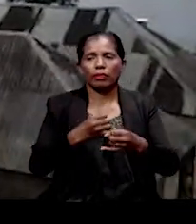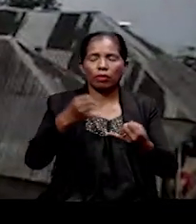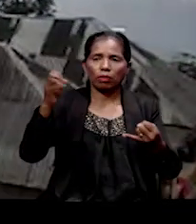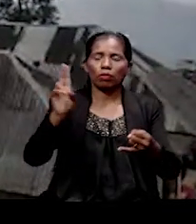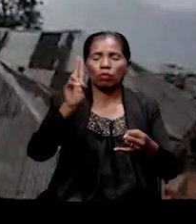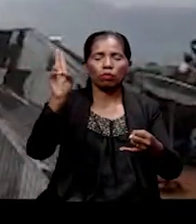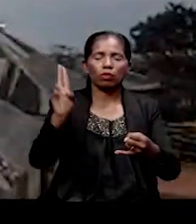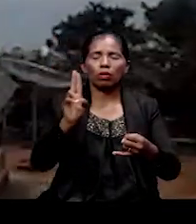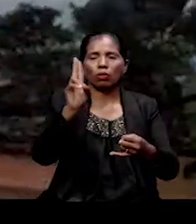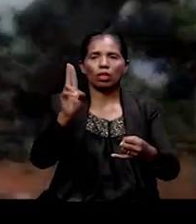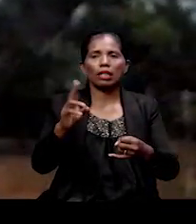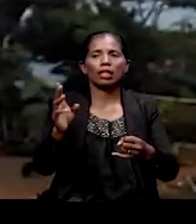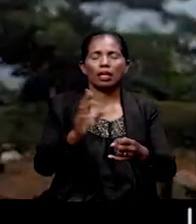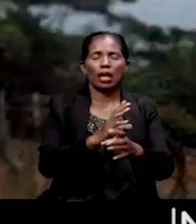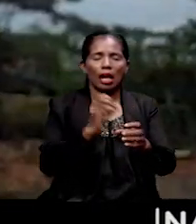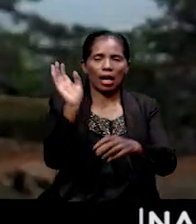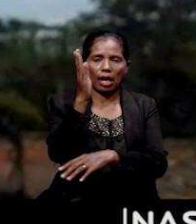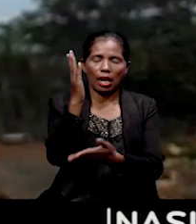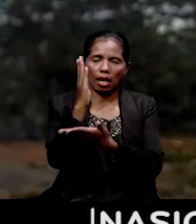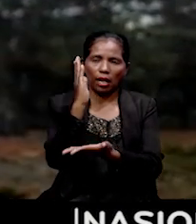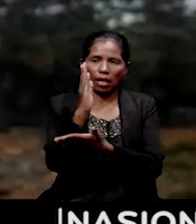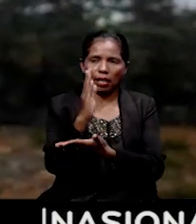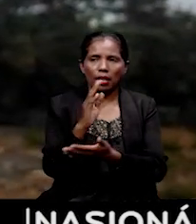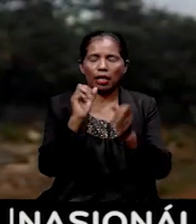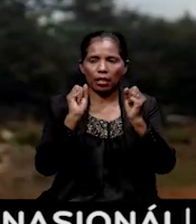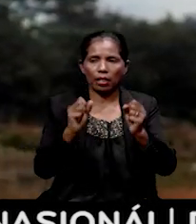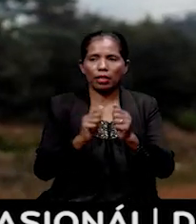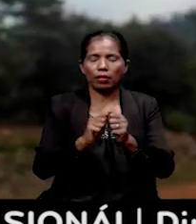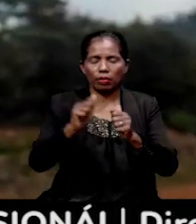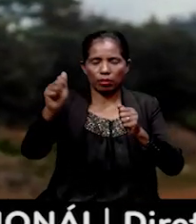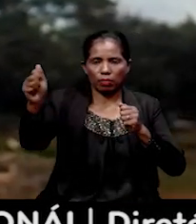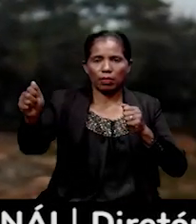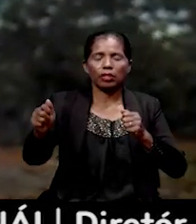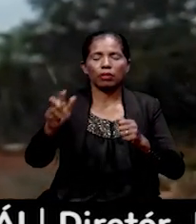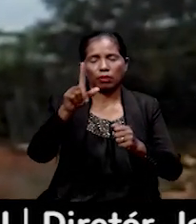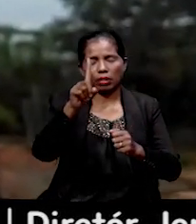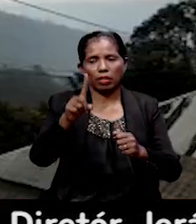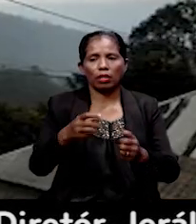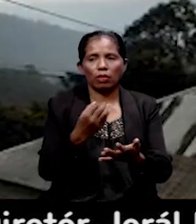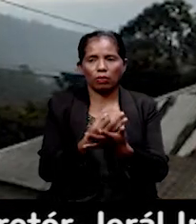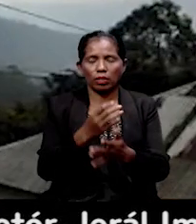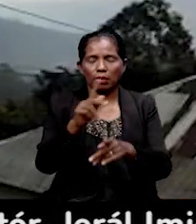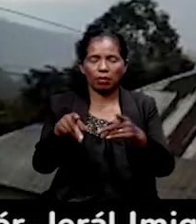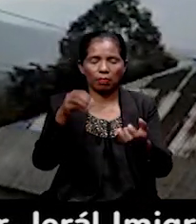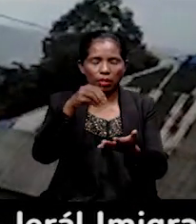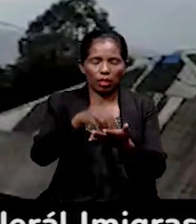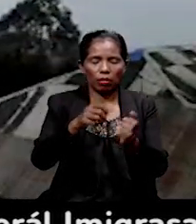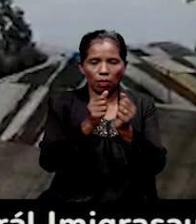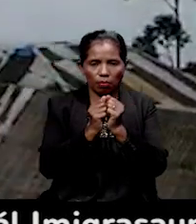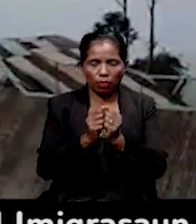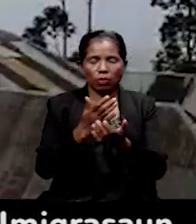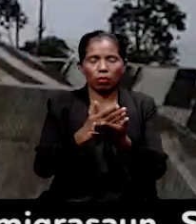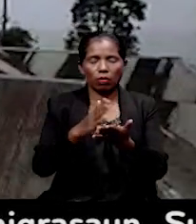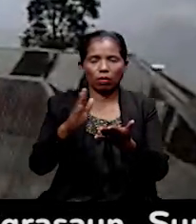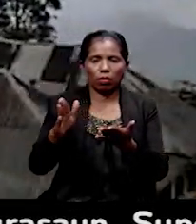dada ayo central basira ni halafating ho distansi kilometro ida. Osang nibe komunidade tau hamutu ko di sosa fiune